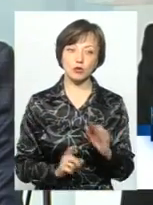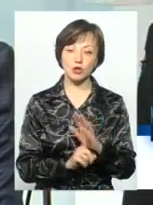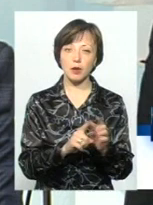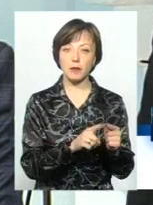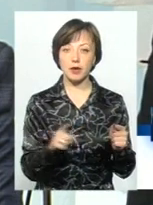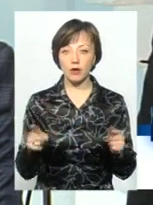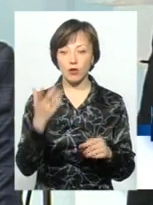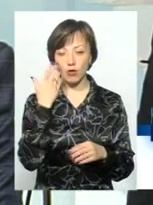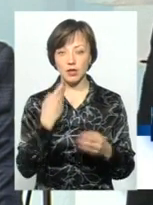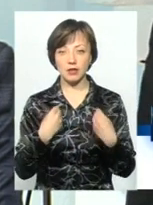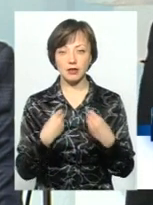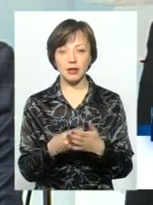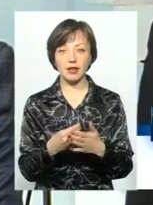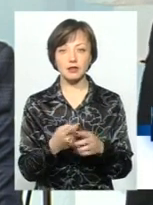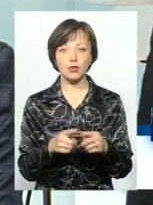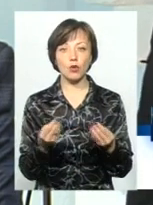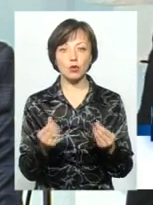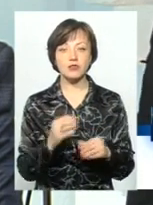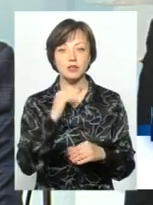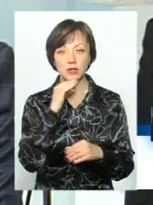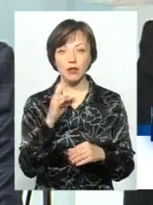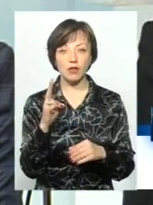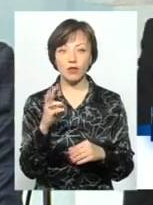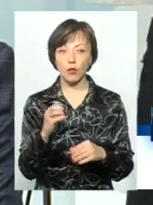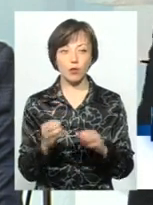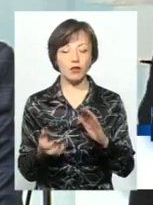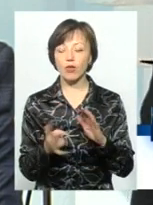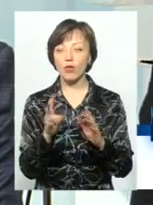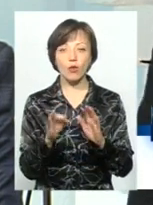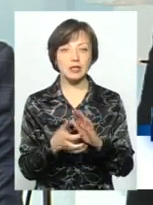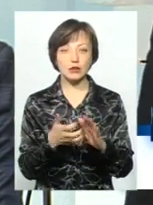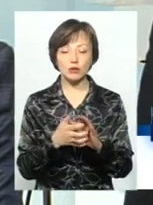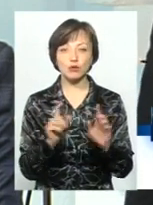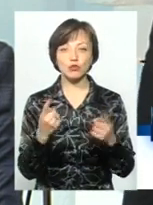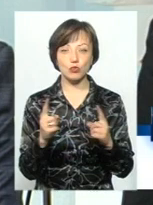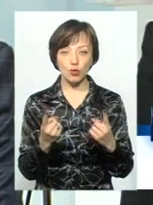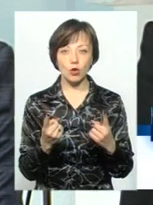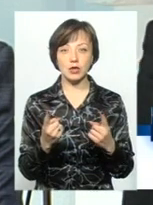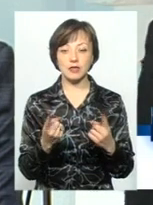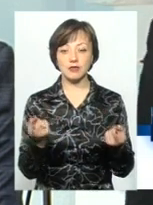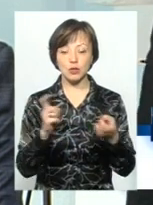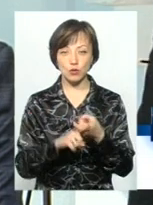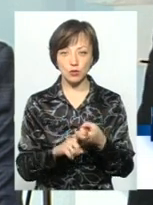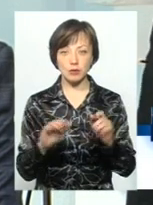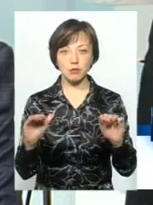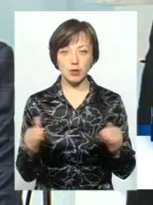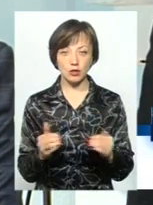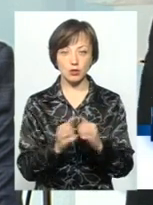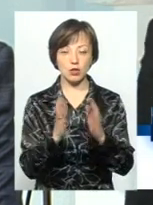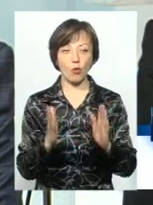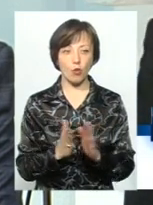нам почали давати тариф, цих коштів нам вистачало на недостатній кількості. Чому? Тому що в зв'язку з зменшенням